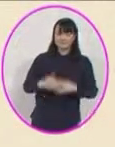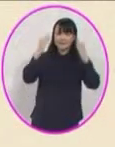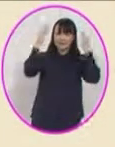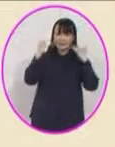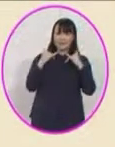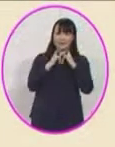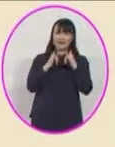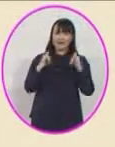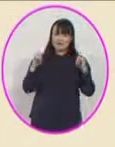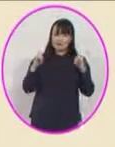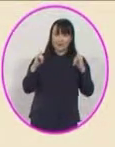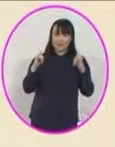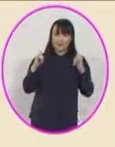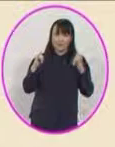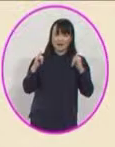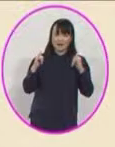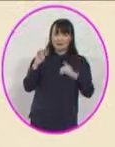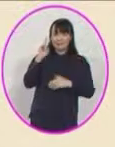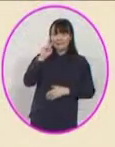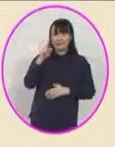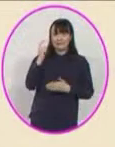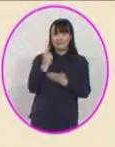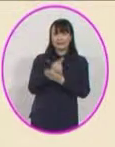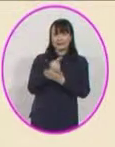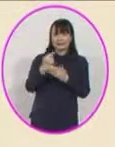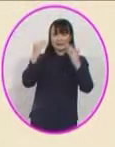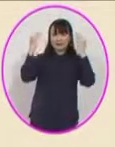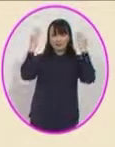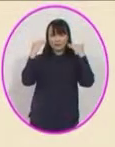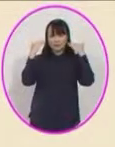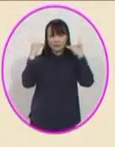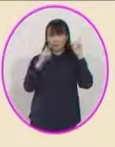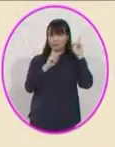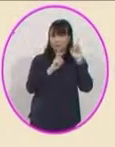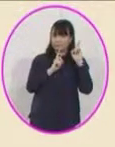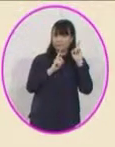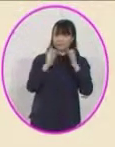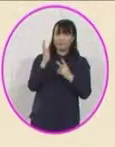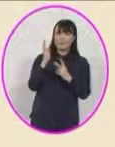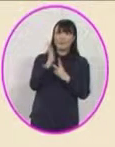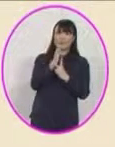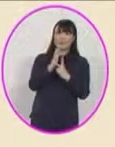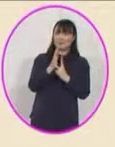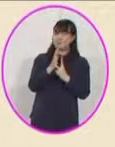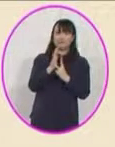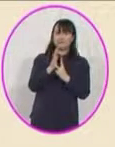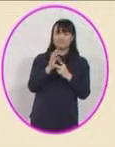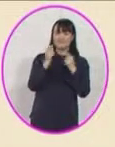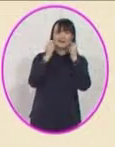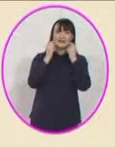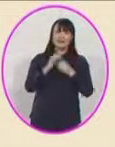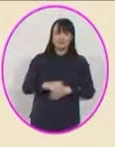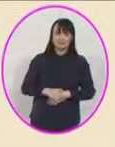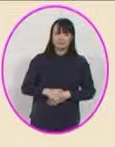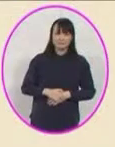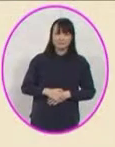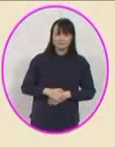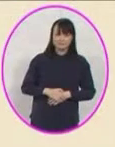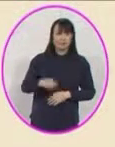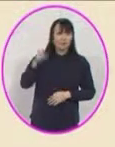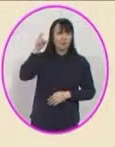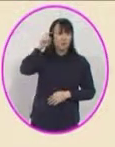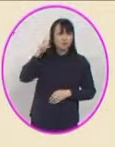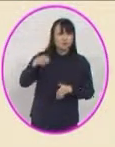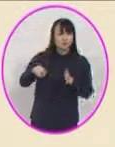っていうのは健常者と見分けがつきにくいんですねはいで補聴器をしていてもあの皆さん補聴器をしていると